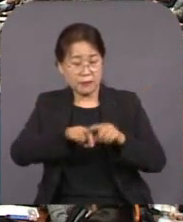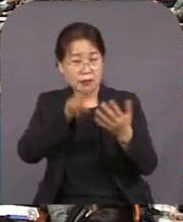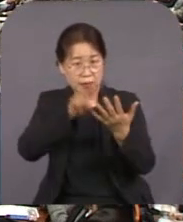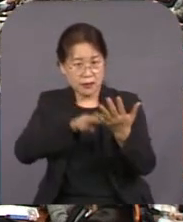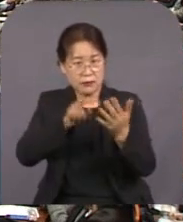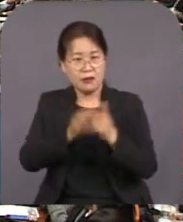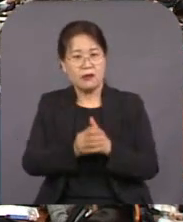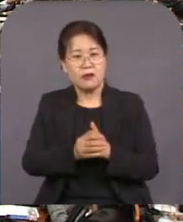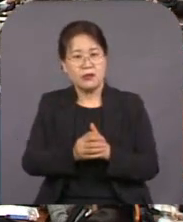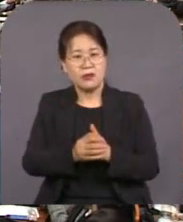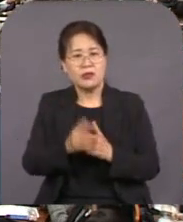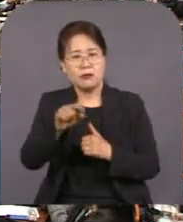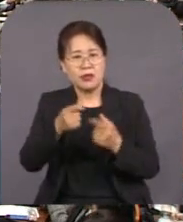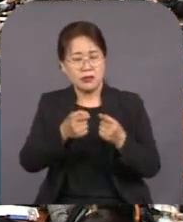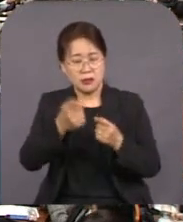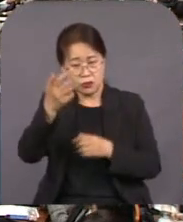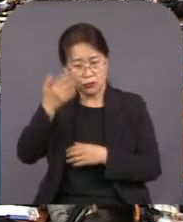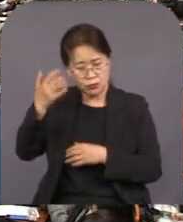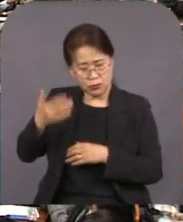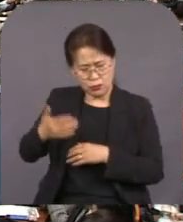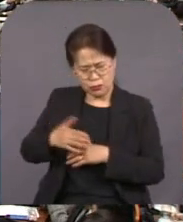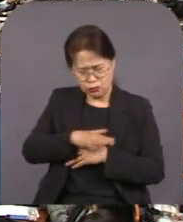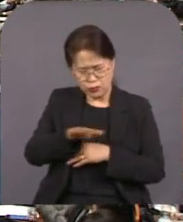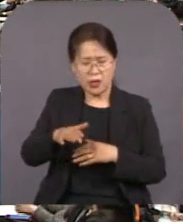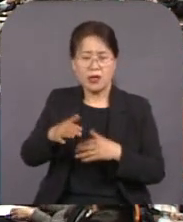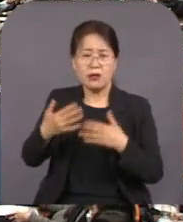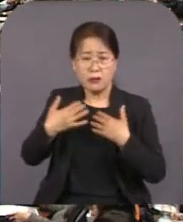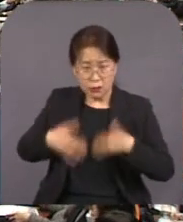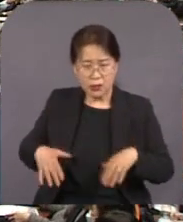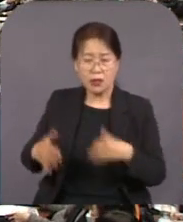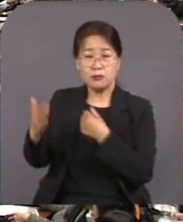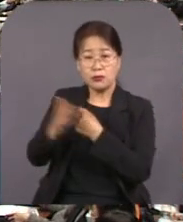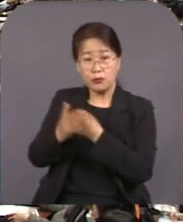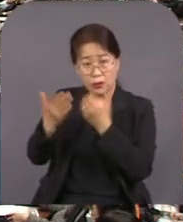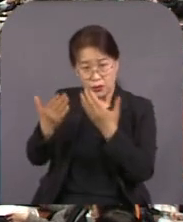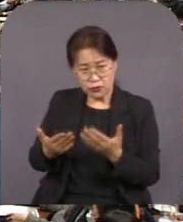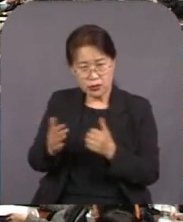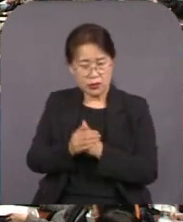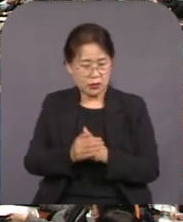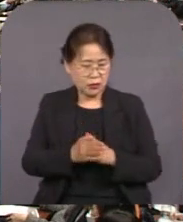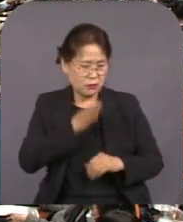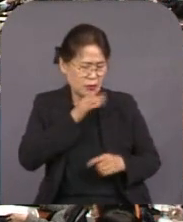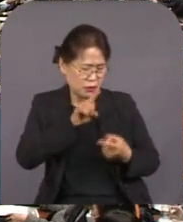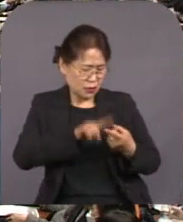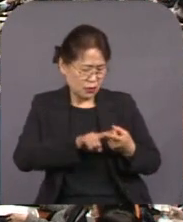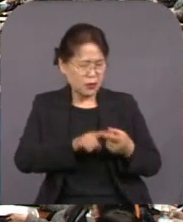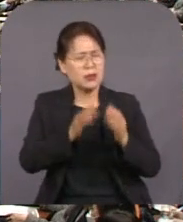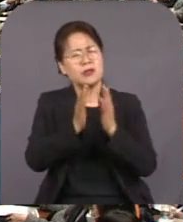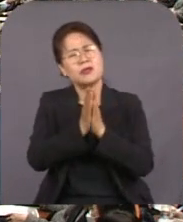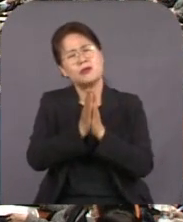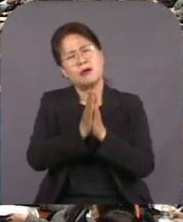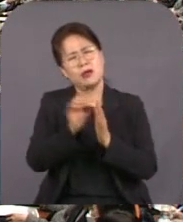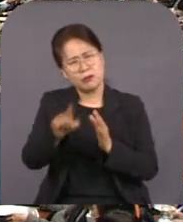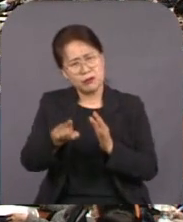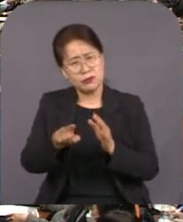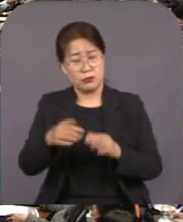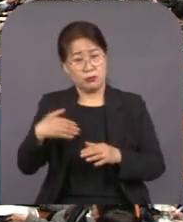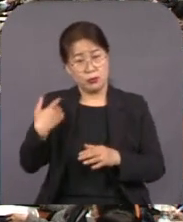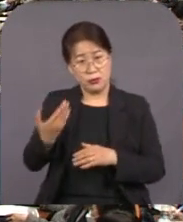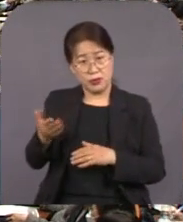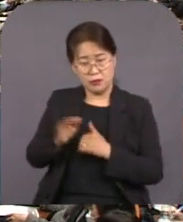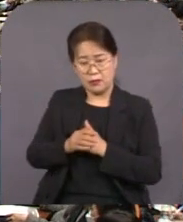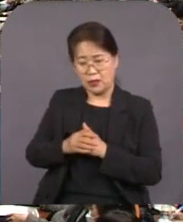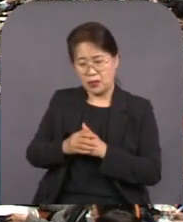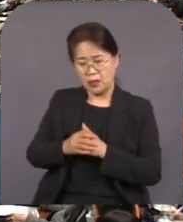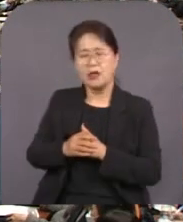같이요 이와 같이 성령도 우리의 연약함을 도우시나니 우리를 마땅히 기도할 바를 알지 못하나 오직